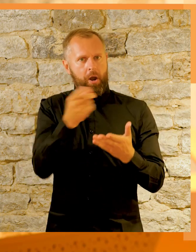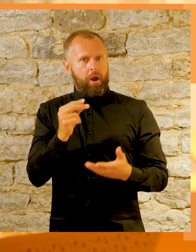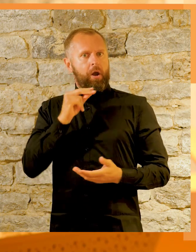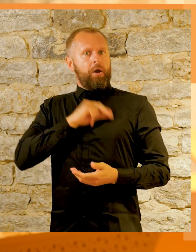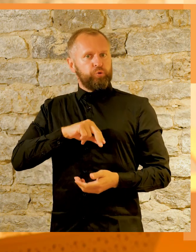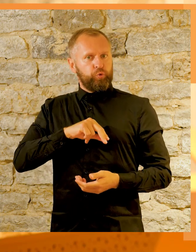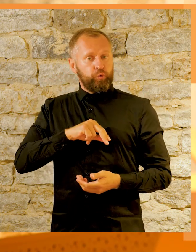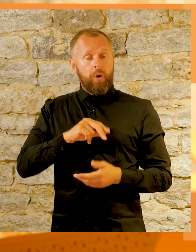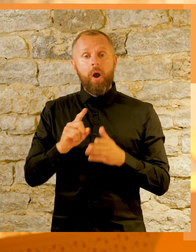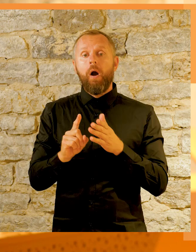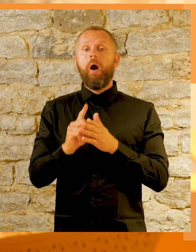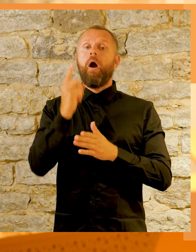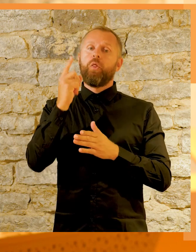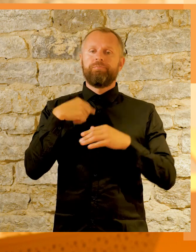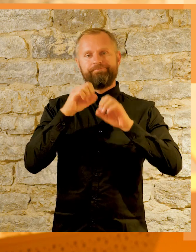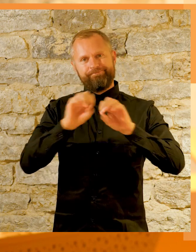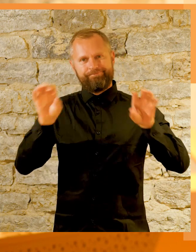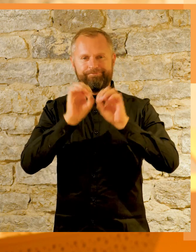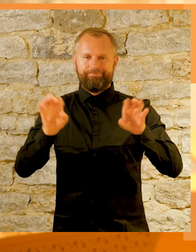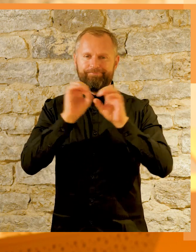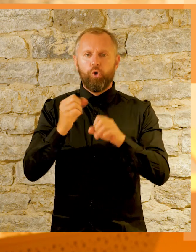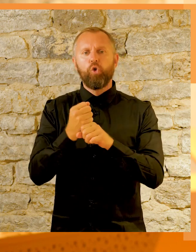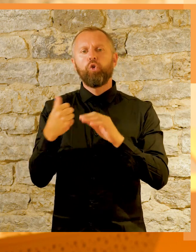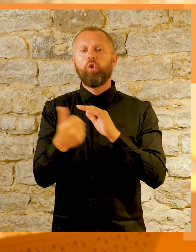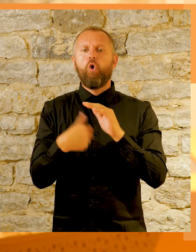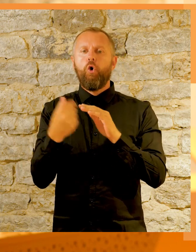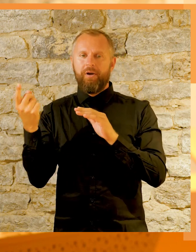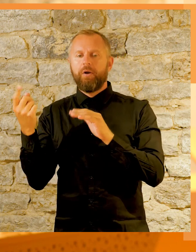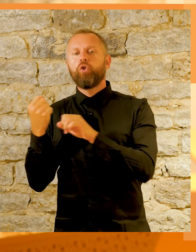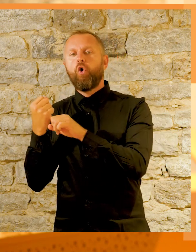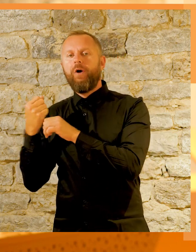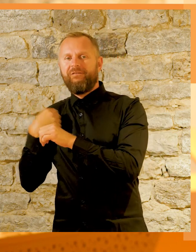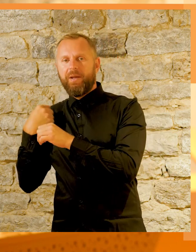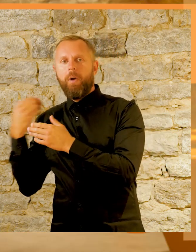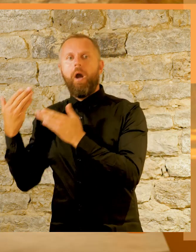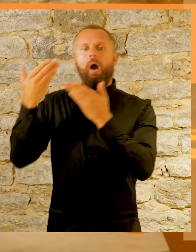Alustuseks räägin, mis on tööandjate teavitamise ja nõustamise teenus.